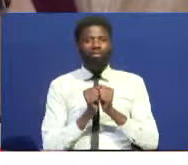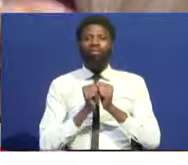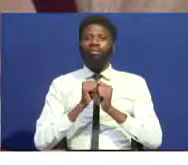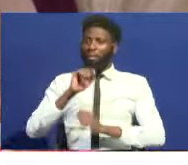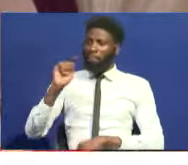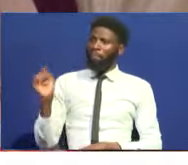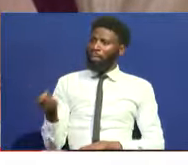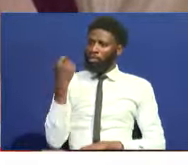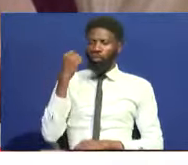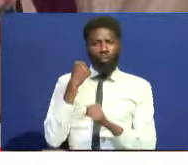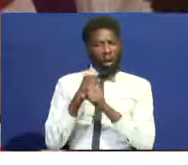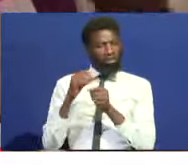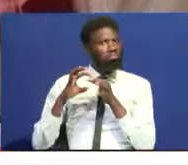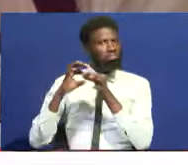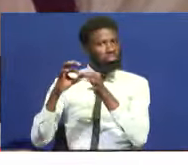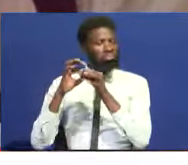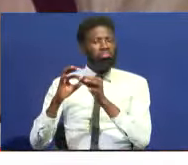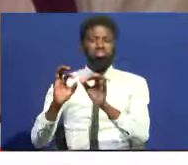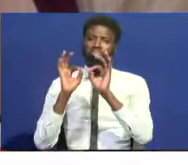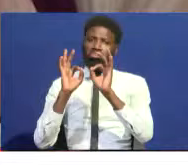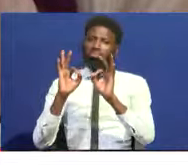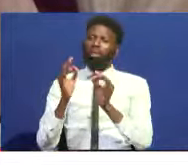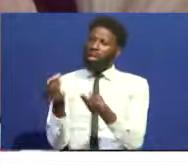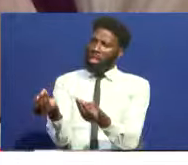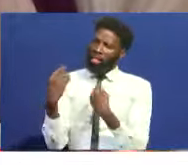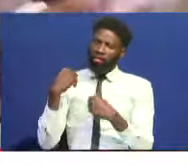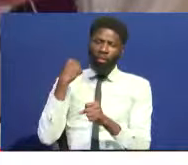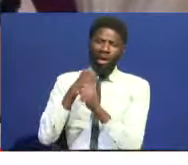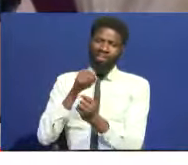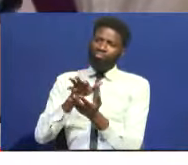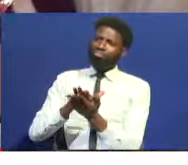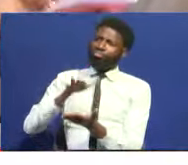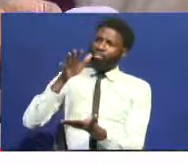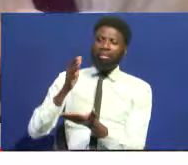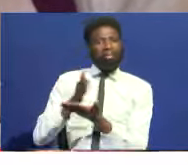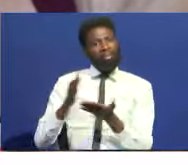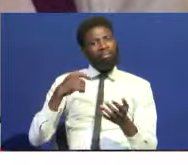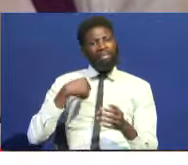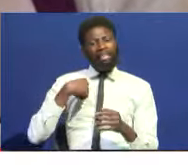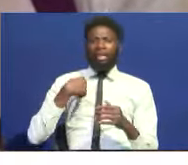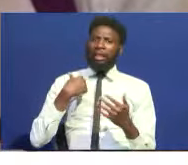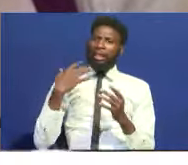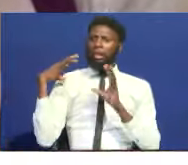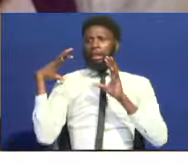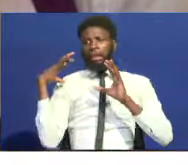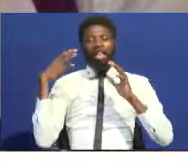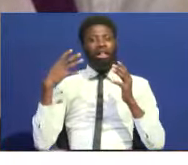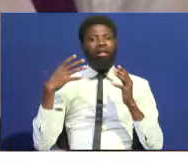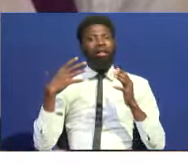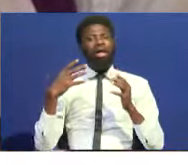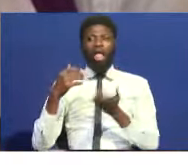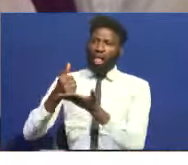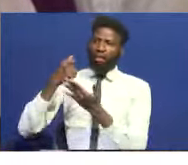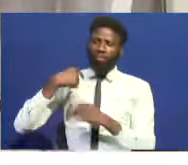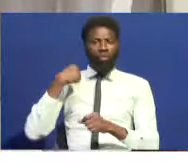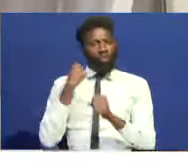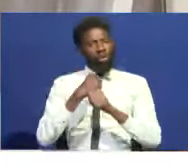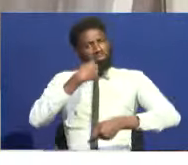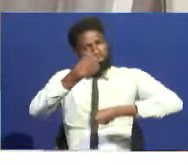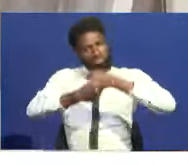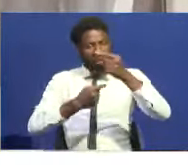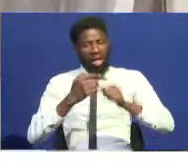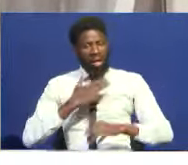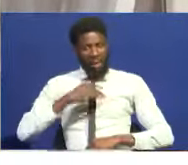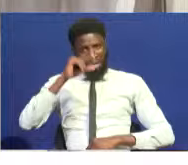amenipatia kazi mingi, hata ingine inanishinda, ameniwezesha kuendelea na kazi yangu. Kwa hivyo serikali yetu iko imara, tunaendelea na kazi.